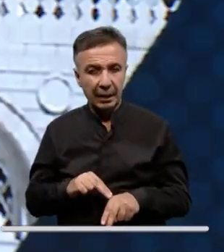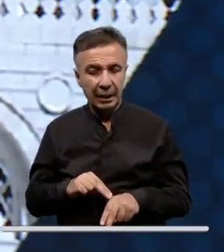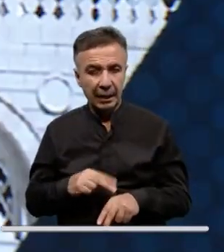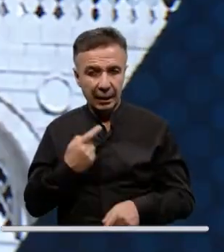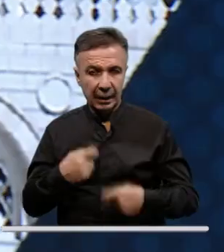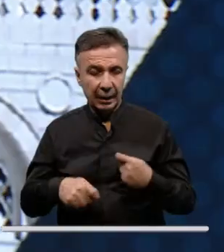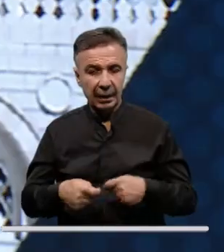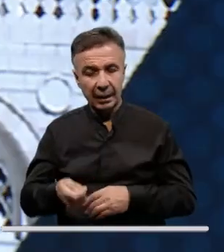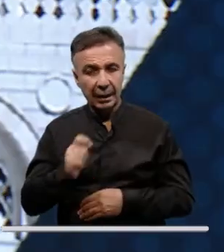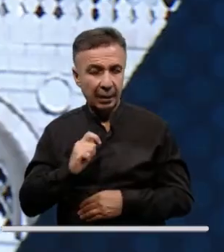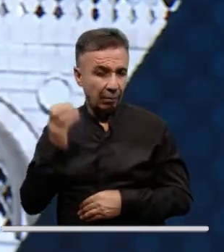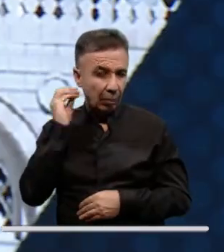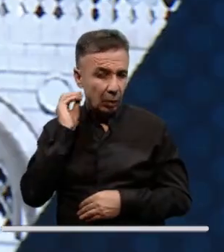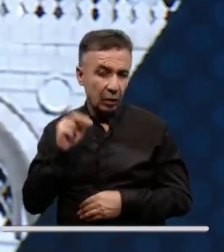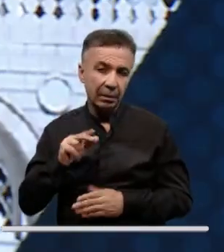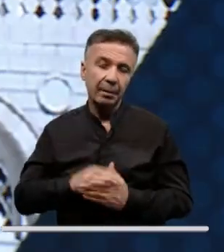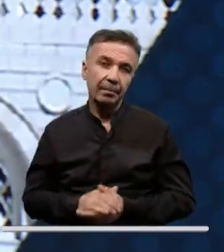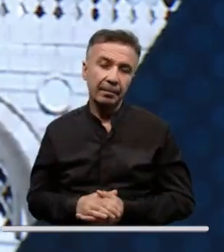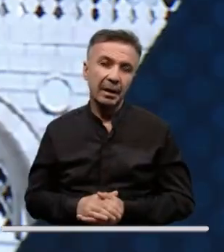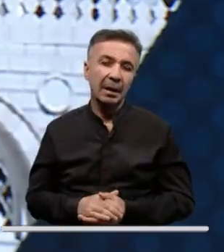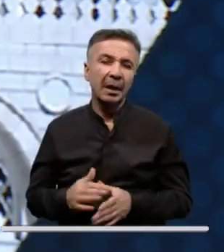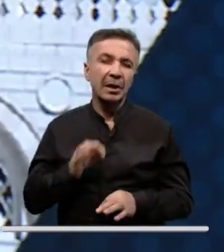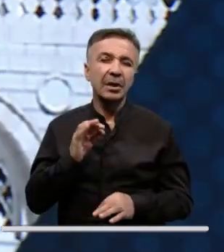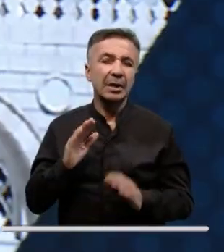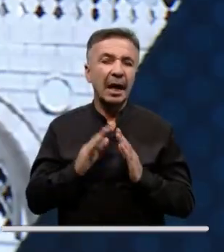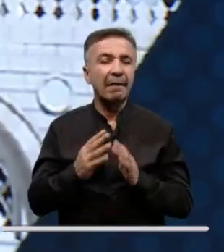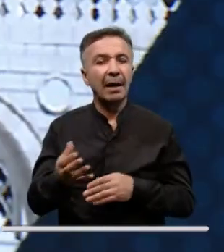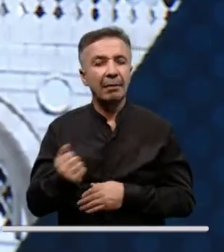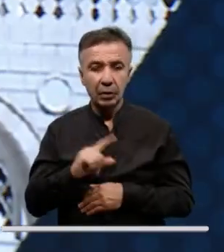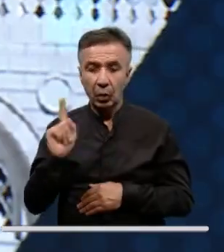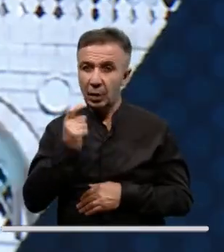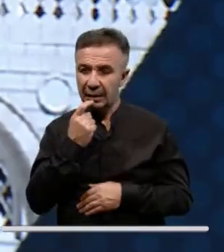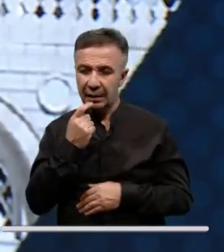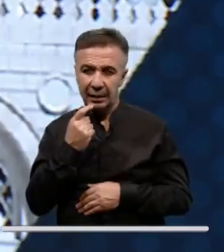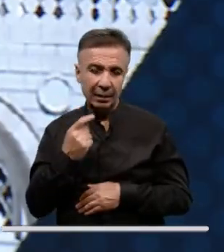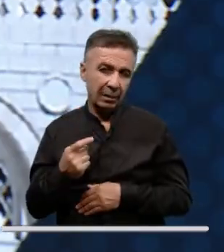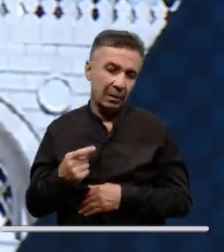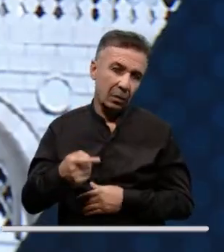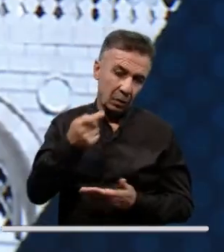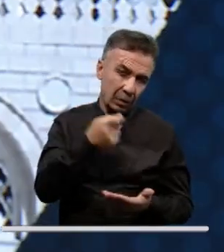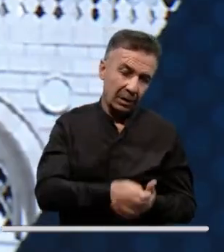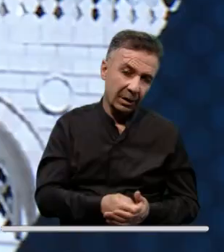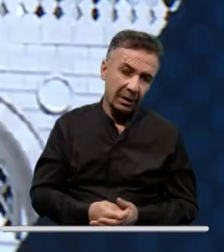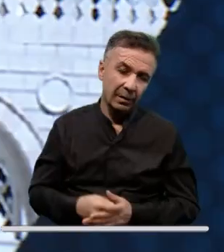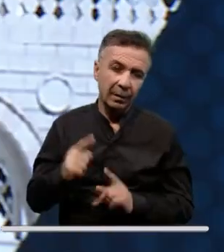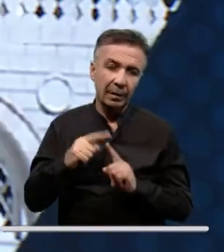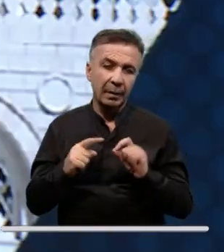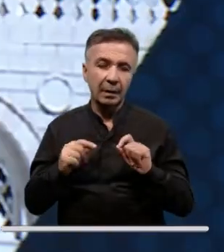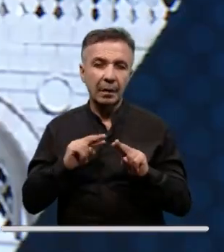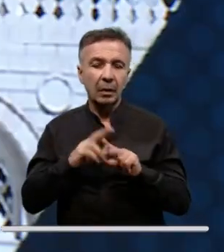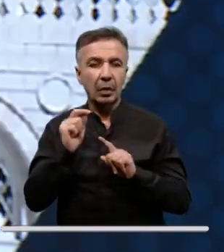ya Efendim işte kişi ev almıştır 10 yıl ödeyecektir TOKİ borcu gibi uzun vadeli